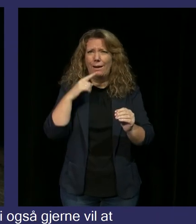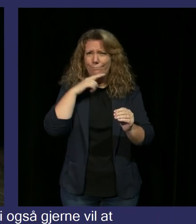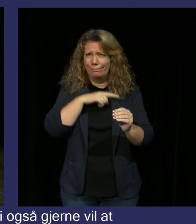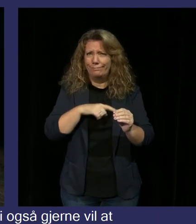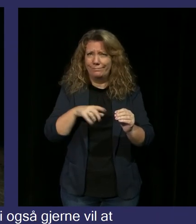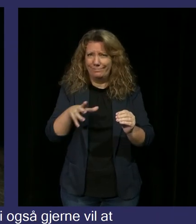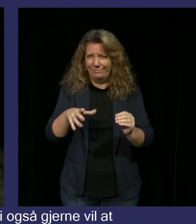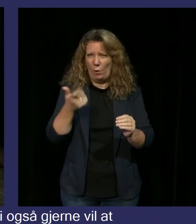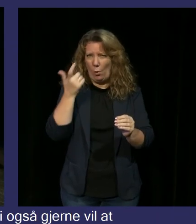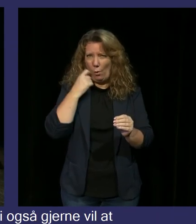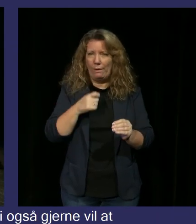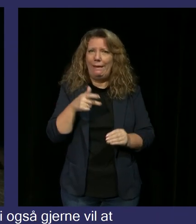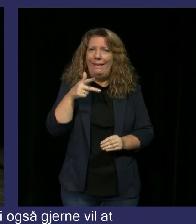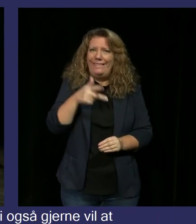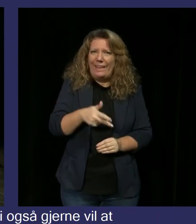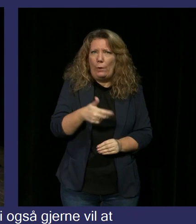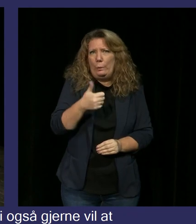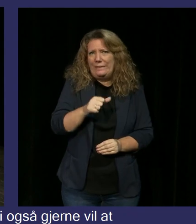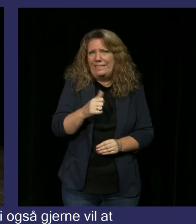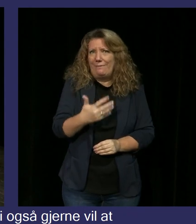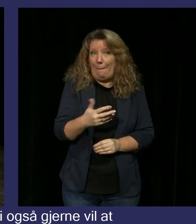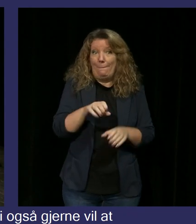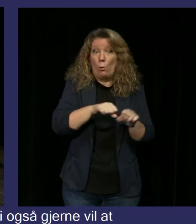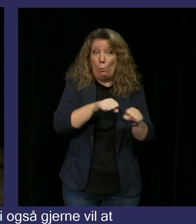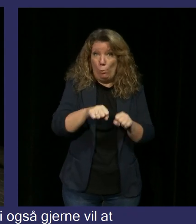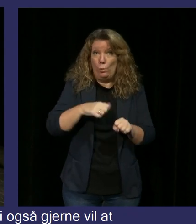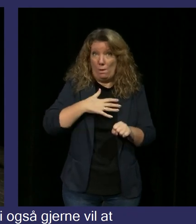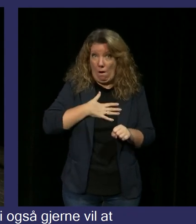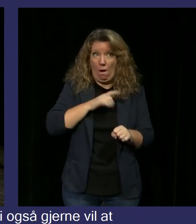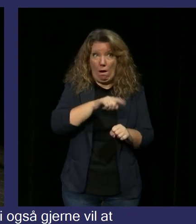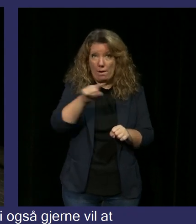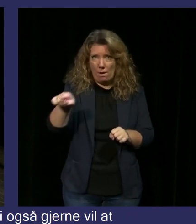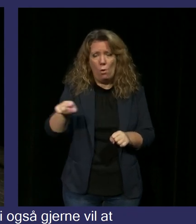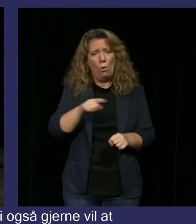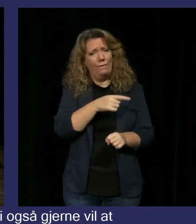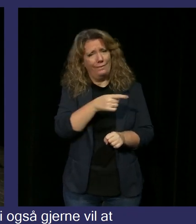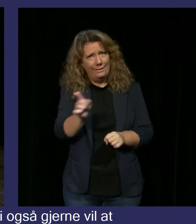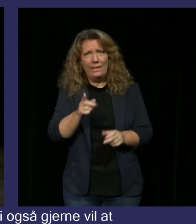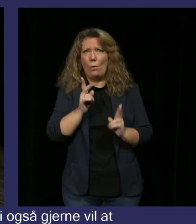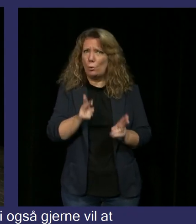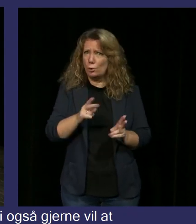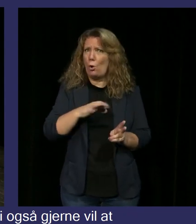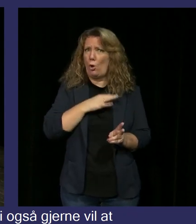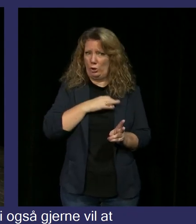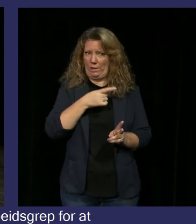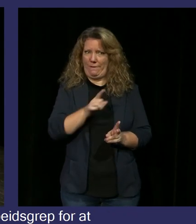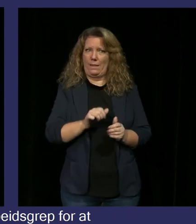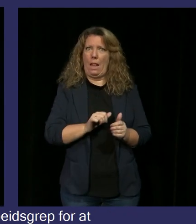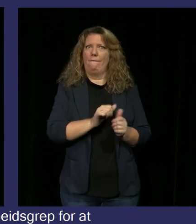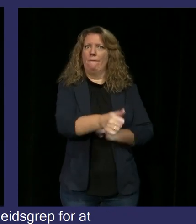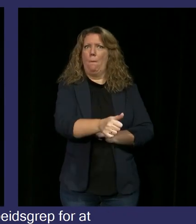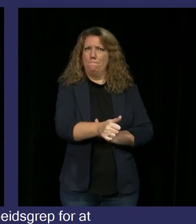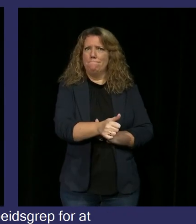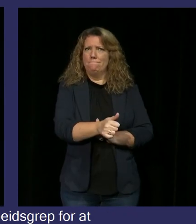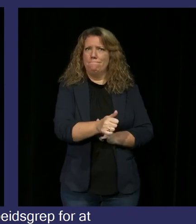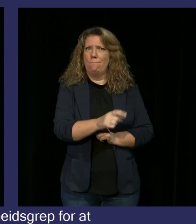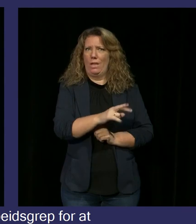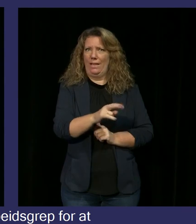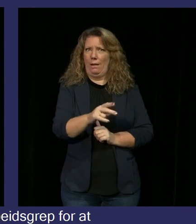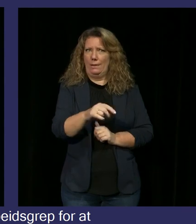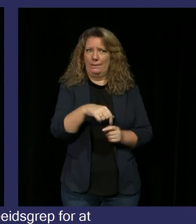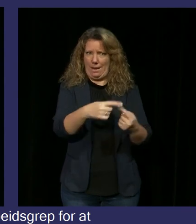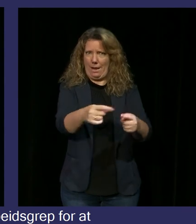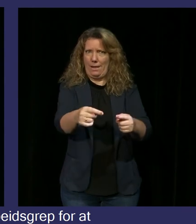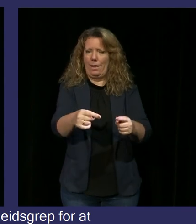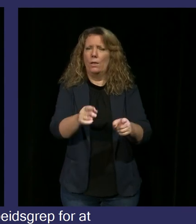har 356 kommuner, for eksempel, som vi også gjerne vil at skal være langt fremme på digitalisering. Og da må vi gjøre noen